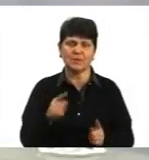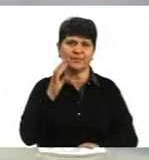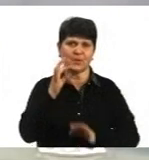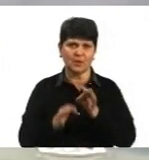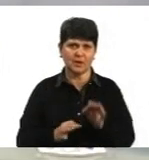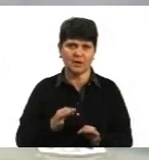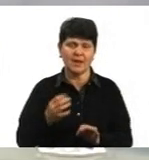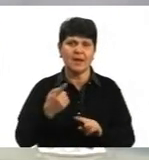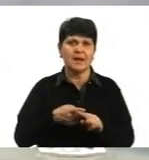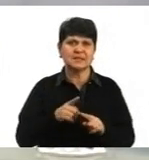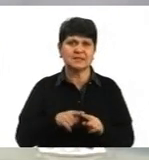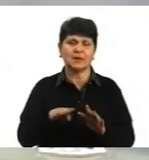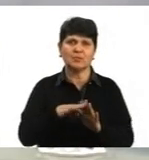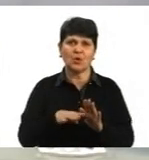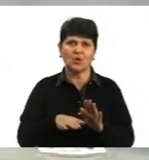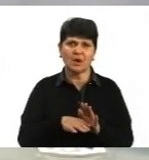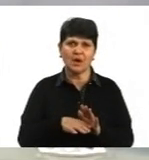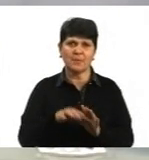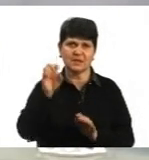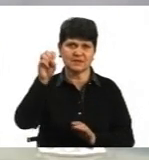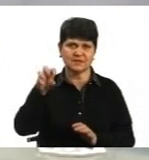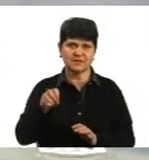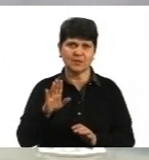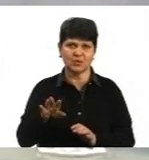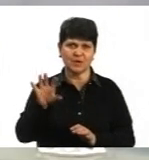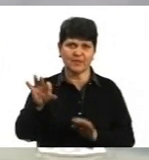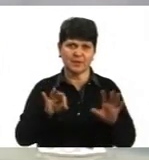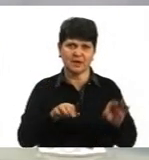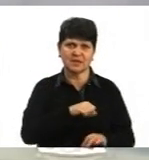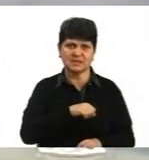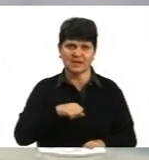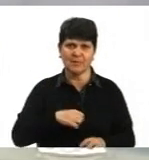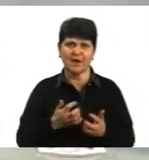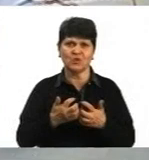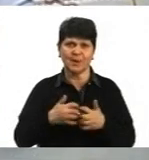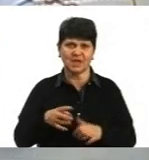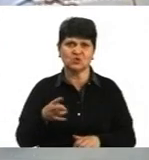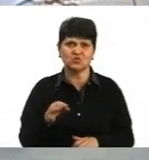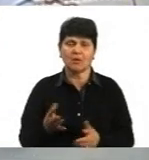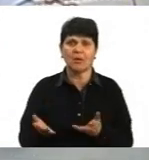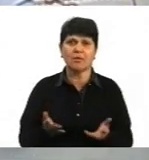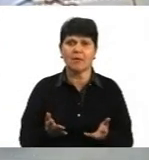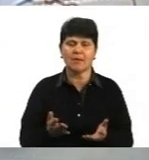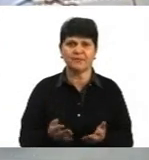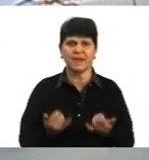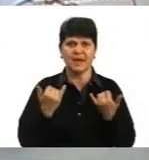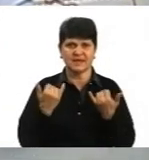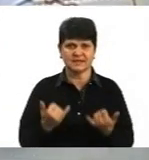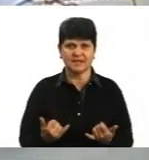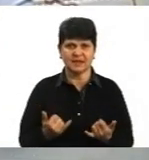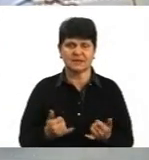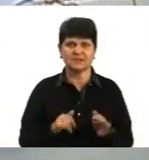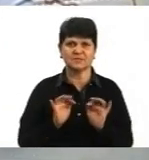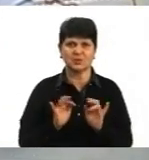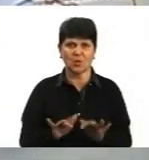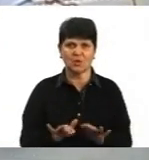чи цикли, як ви кажете, їх світлофори самі будуть обирати автоматично? Яким чином це відбувається? От якраз зараз проходить, розробник